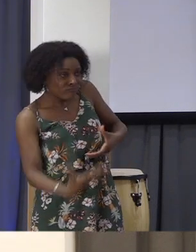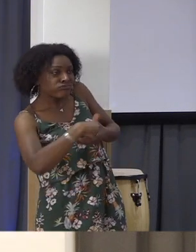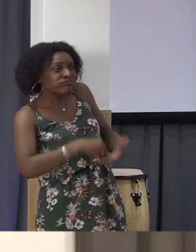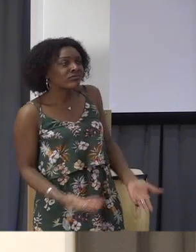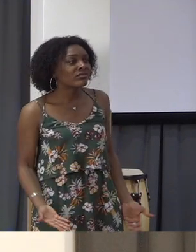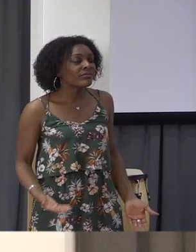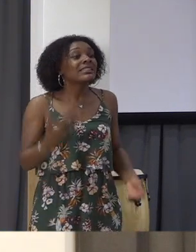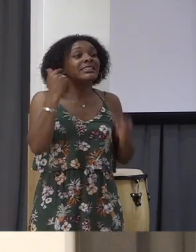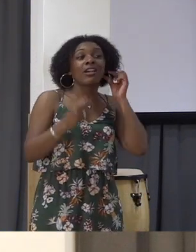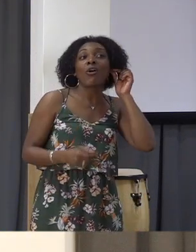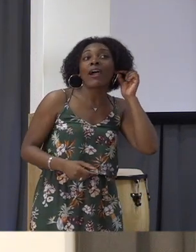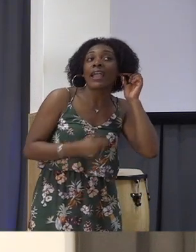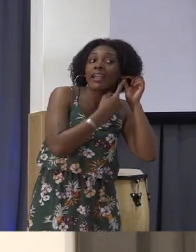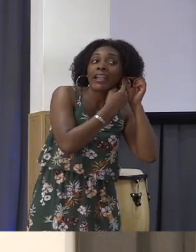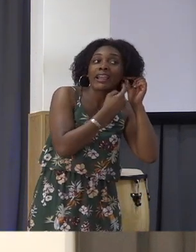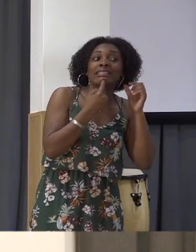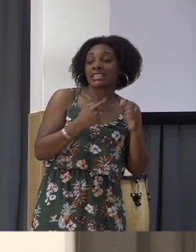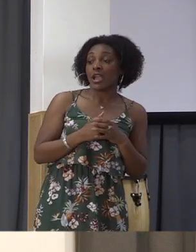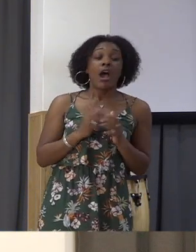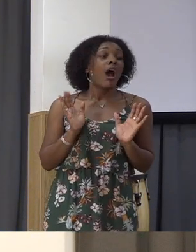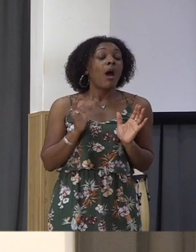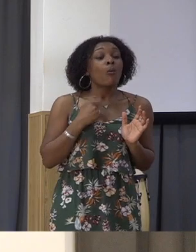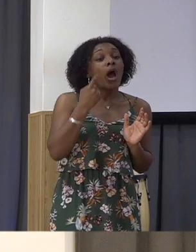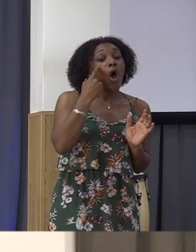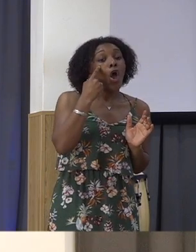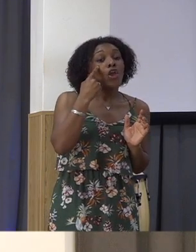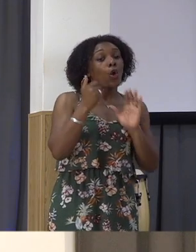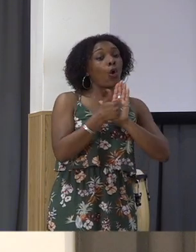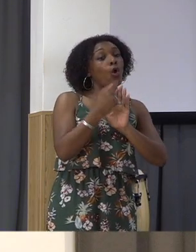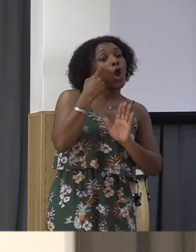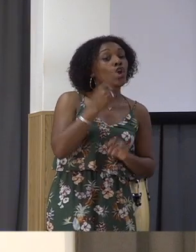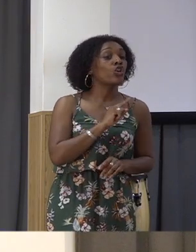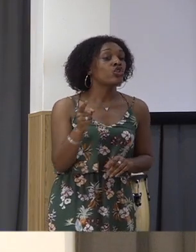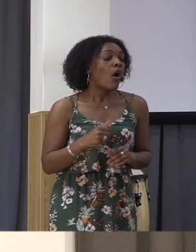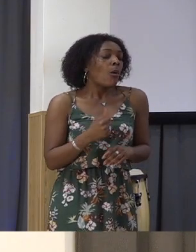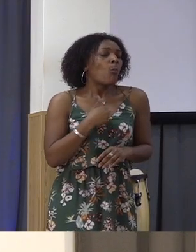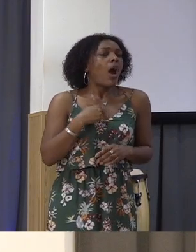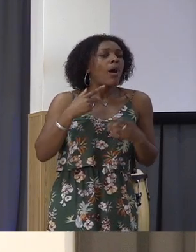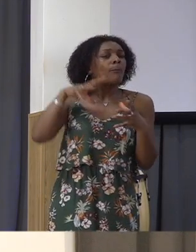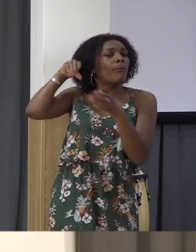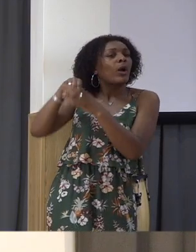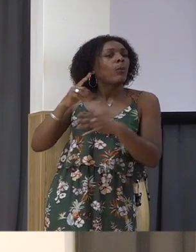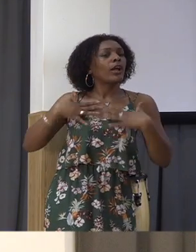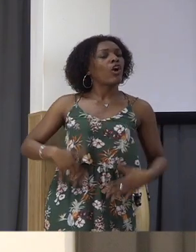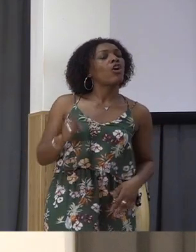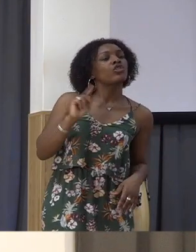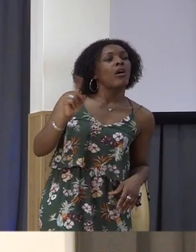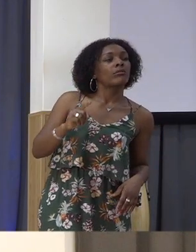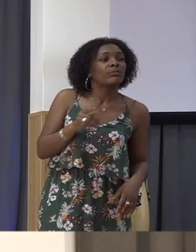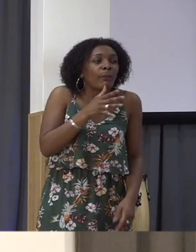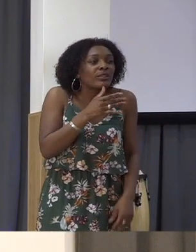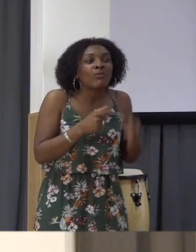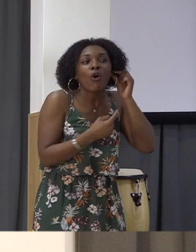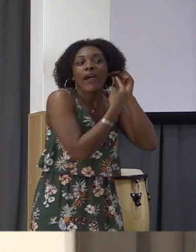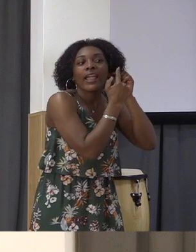Et si l'oreille disait, parce que je ne suis pas un œil, je ne suis pas du corps, ne serait-elle pas du corps